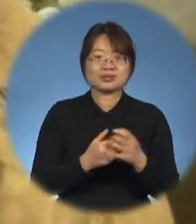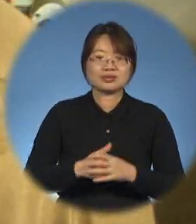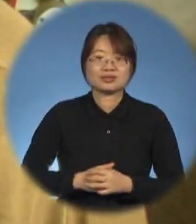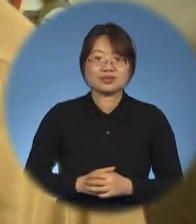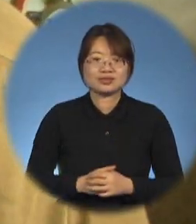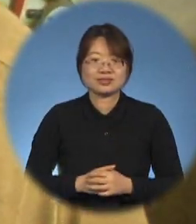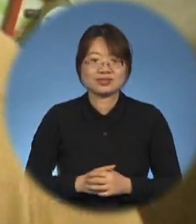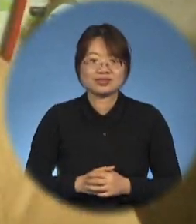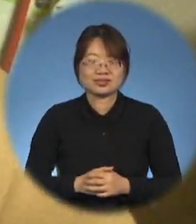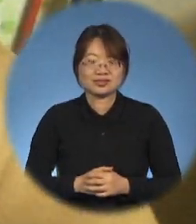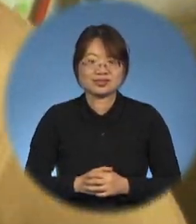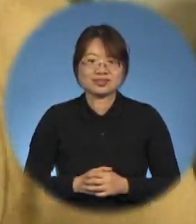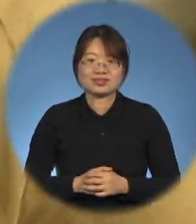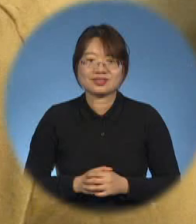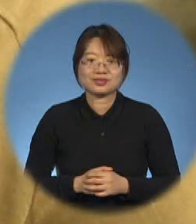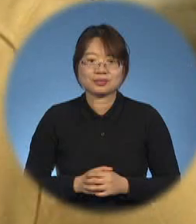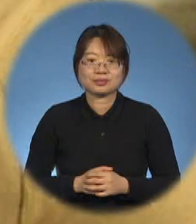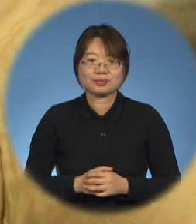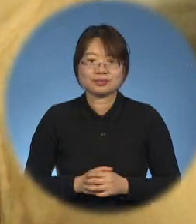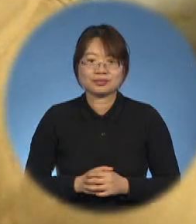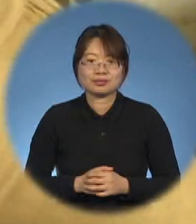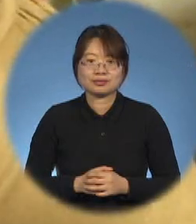toi 1 3 4